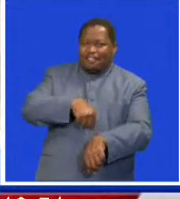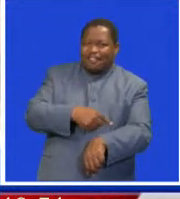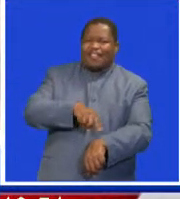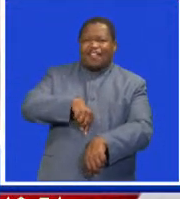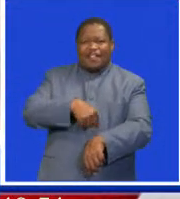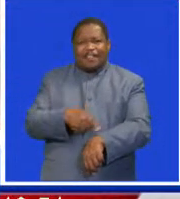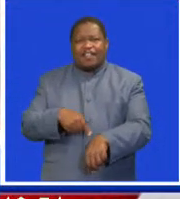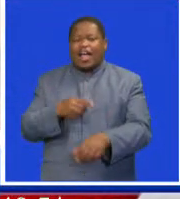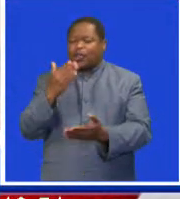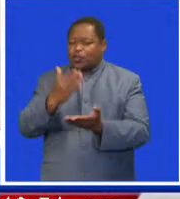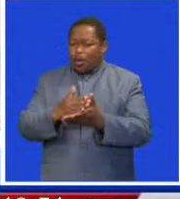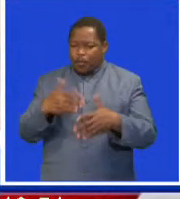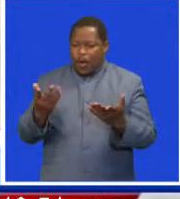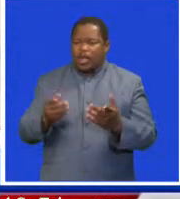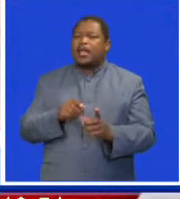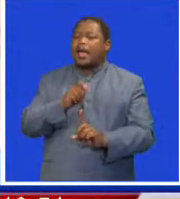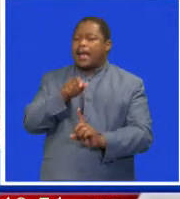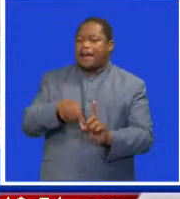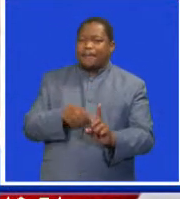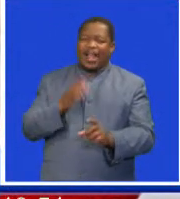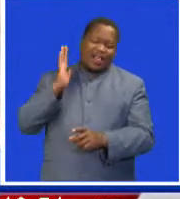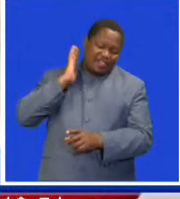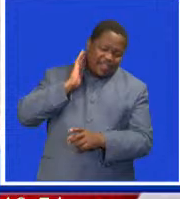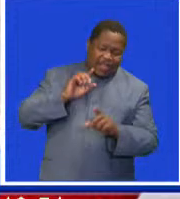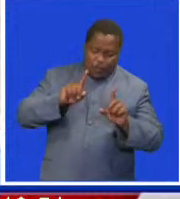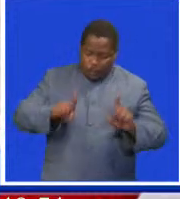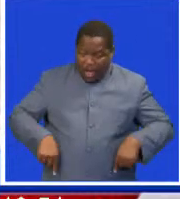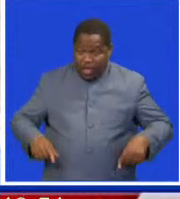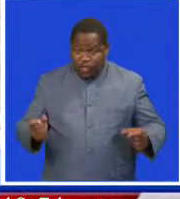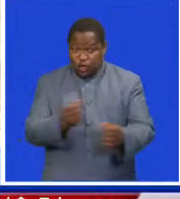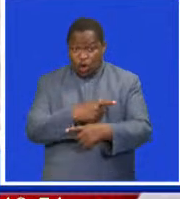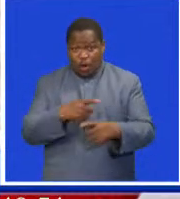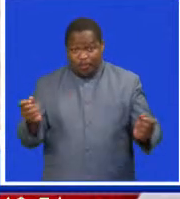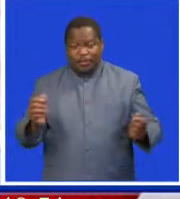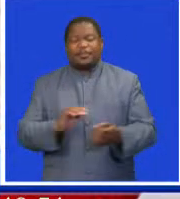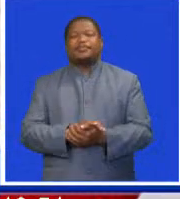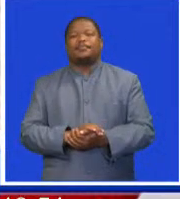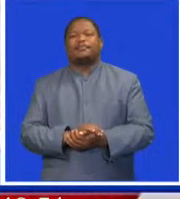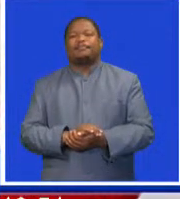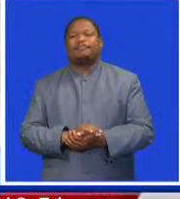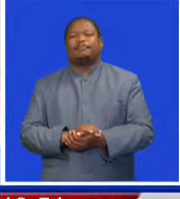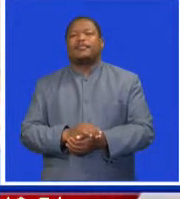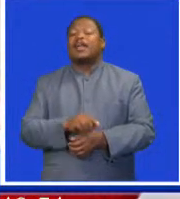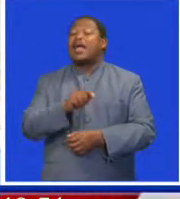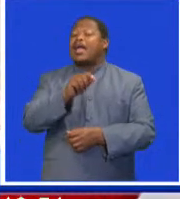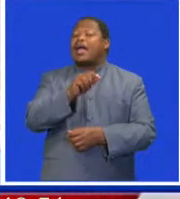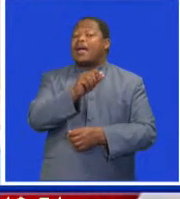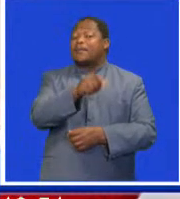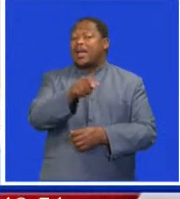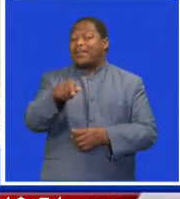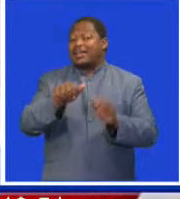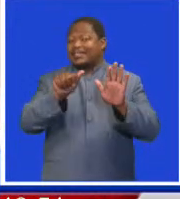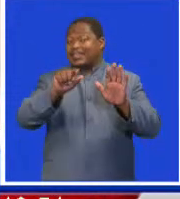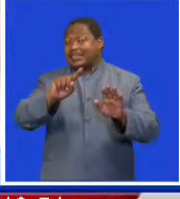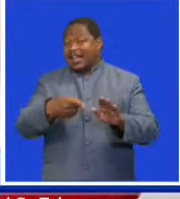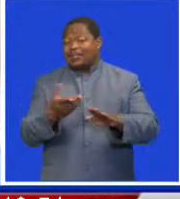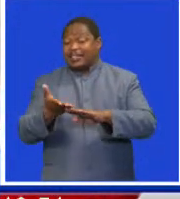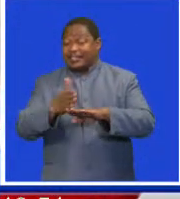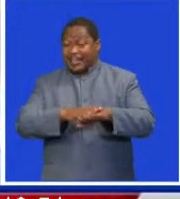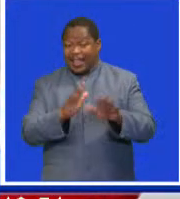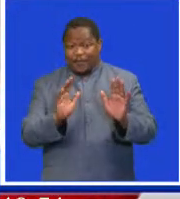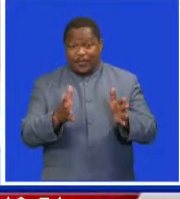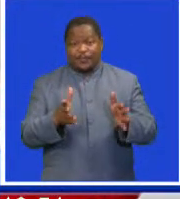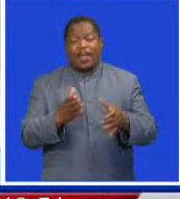aseveni laseBrazil abulele bamvu labatinkulungwane letisithupha 6,000 lokuyinombolo lengaphindwa kasihlanu nayicathaniswa nalabo labashona etandleni